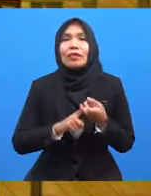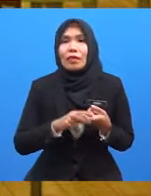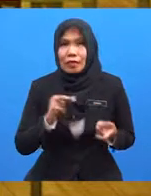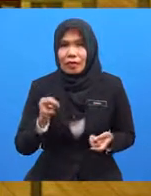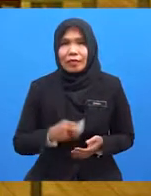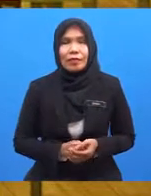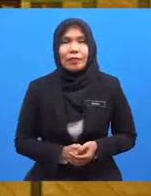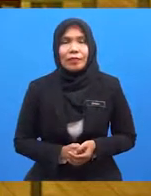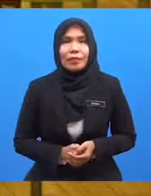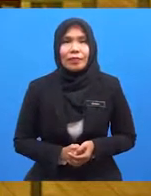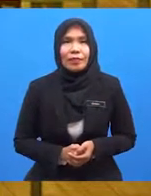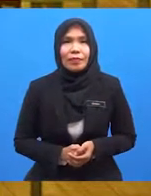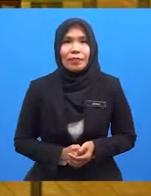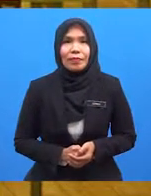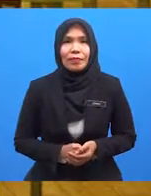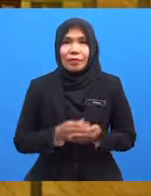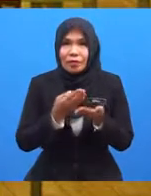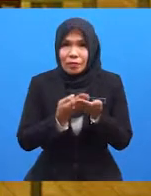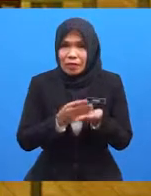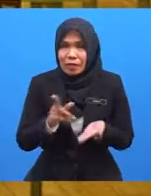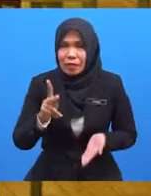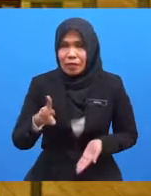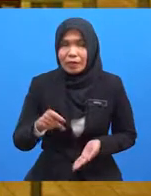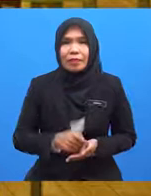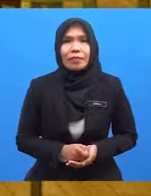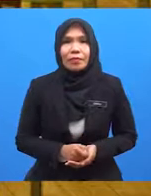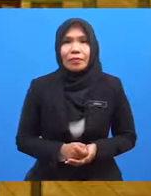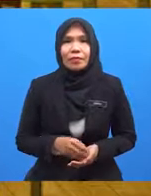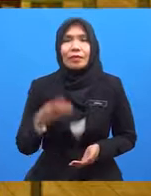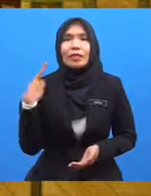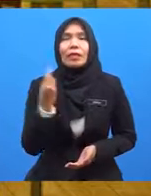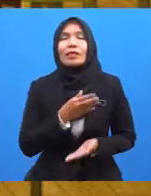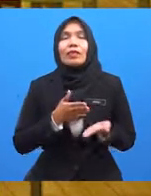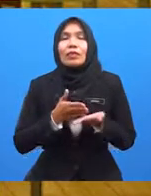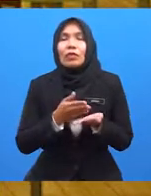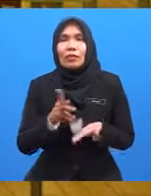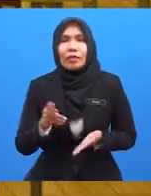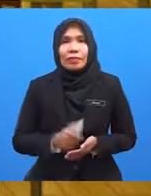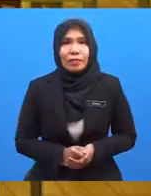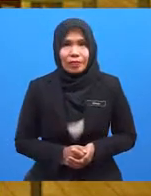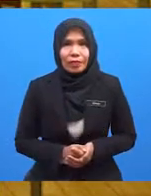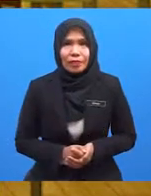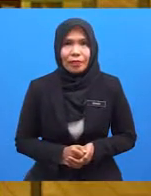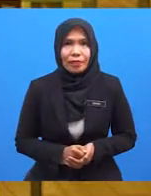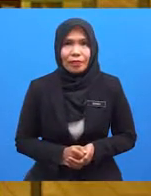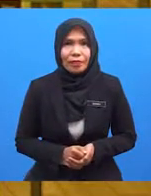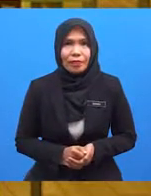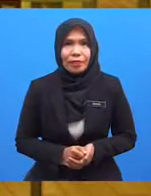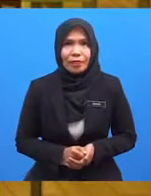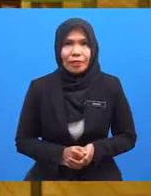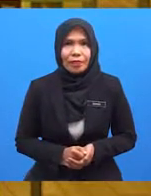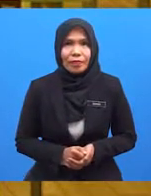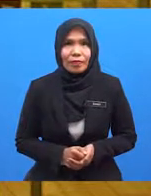telusuri sebentar lagi. Baiklah pelajar sekalian, kita teruskan pembelajaran dari tajuk sebelumnya,